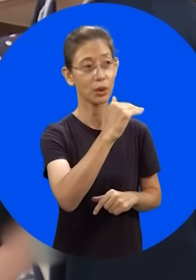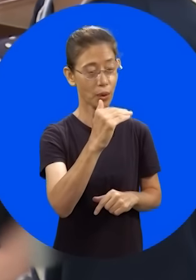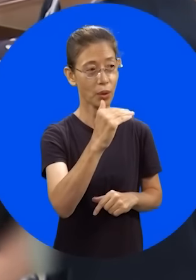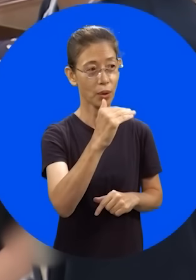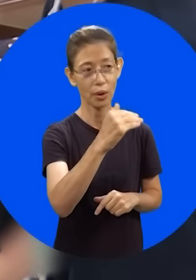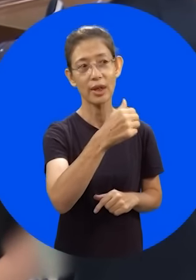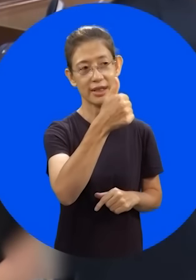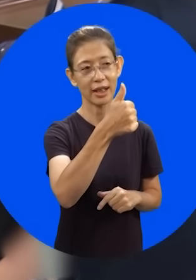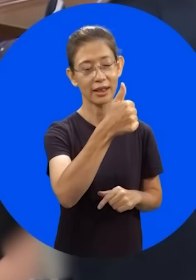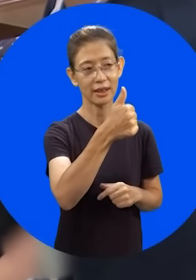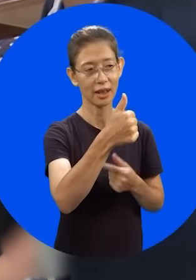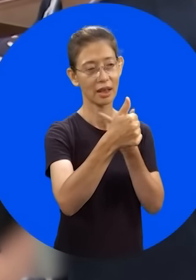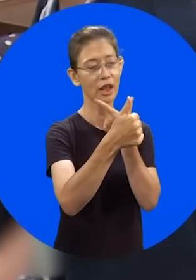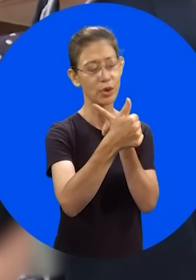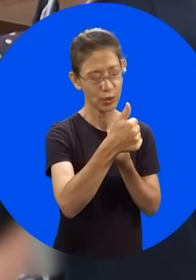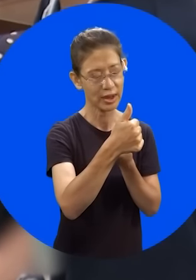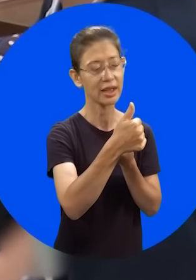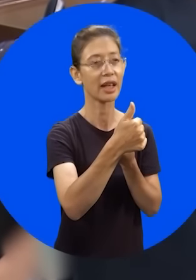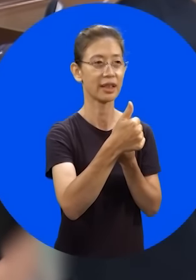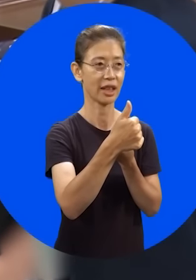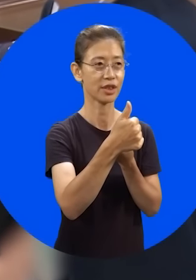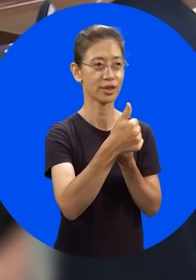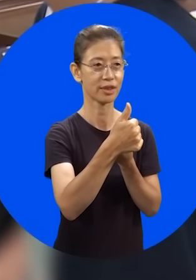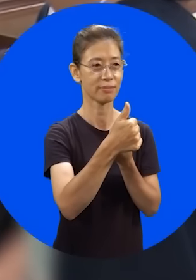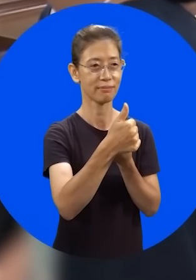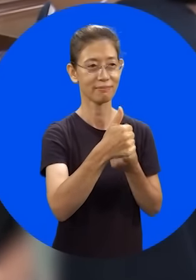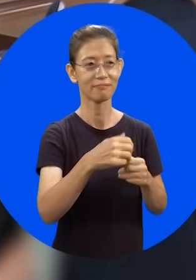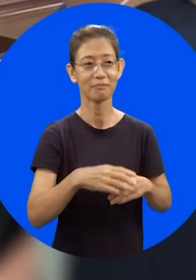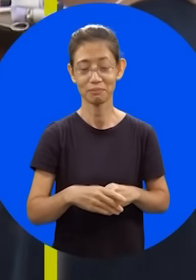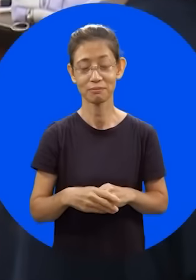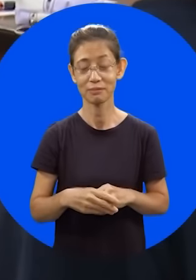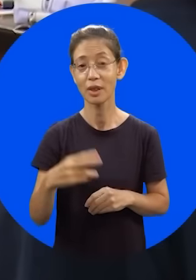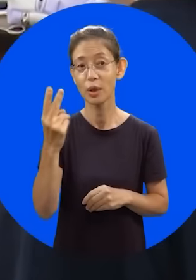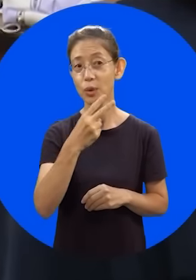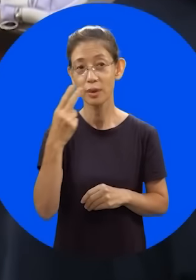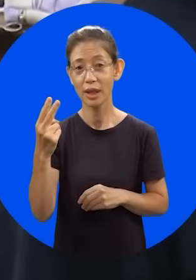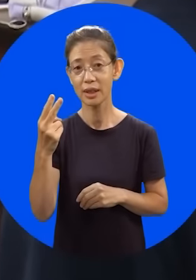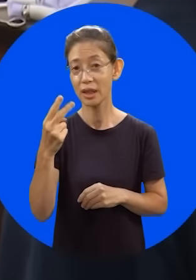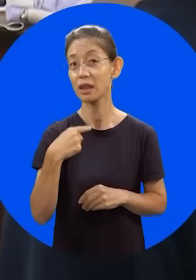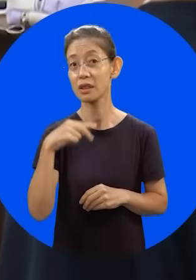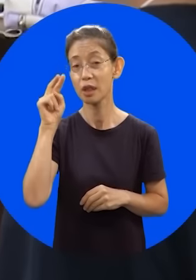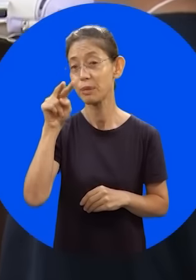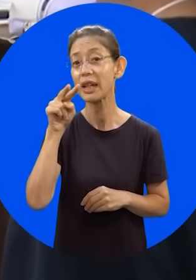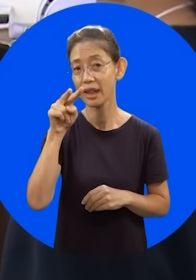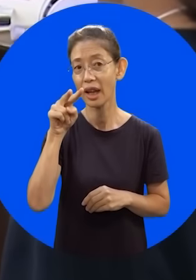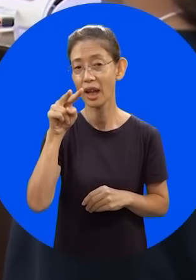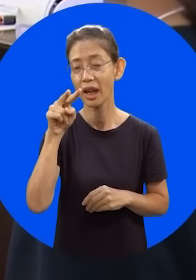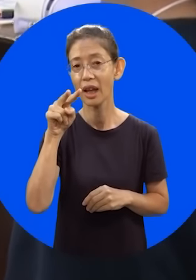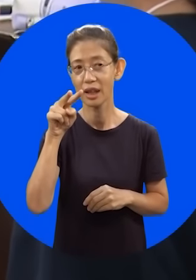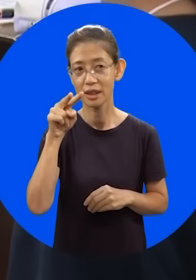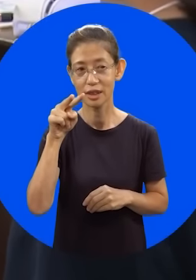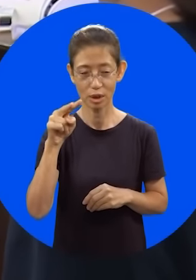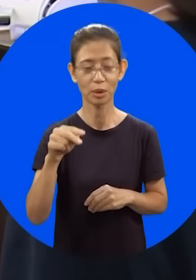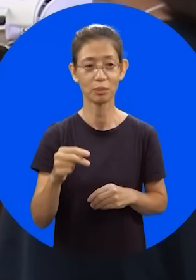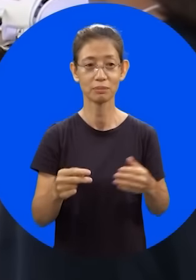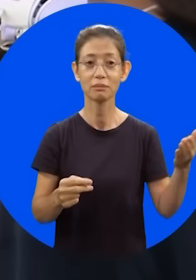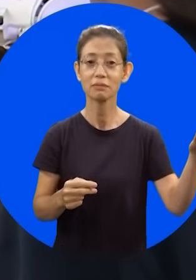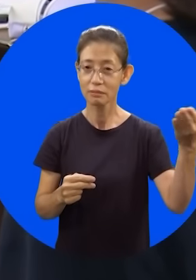書いてる人の作家さんが好きです。リンはなんかその1回話して、その前